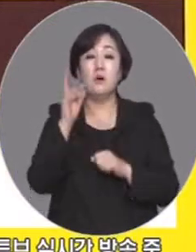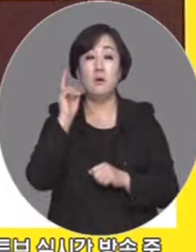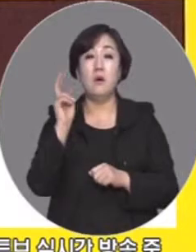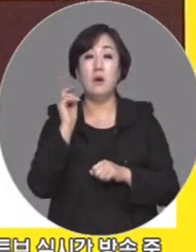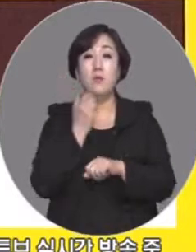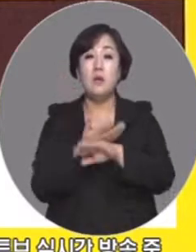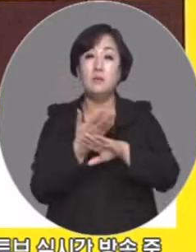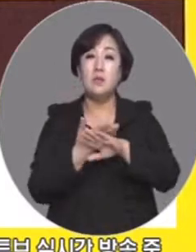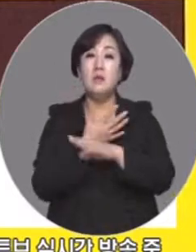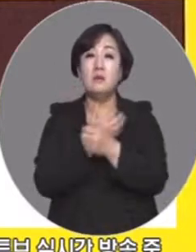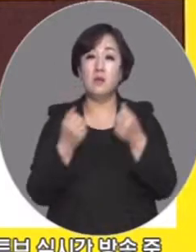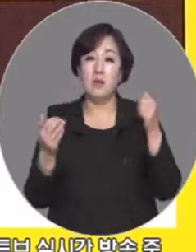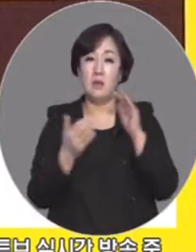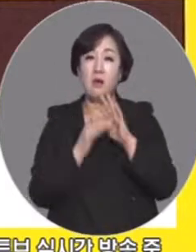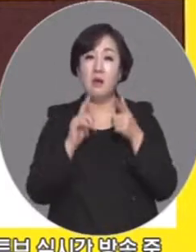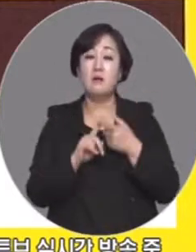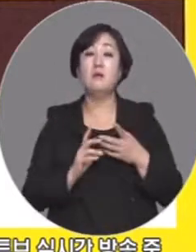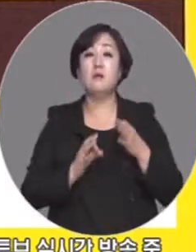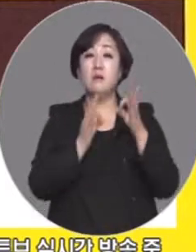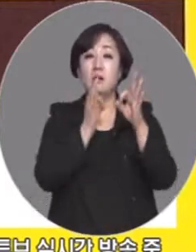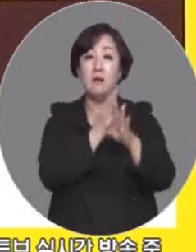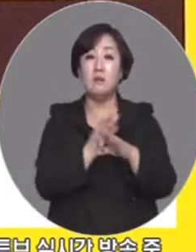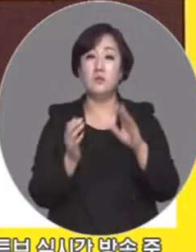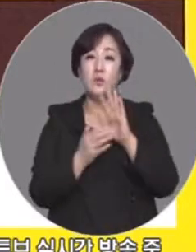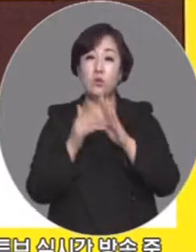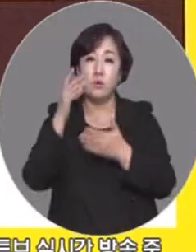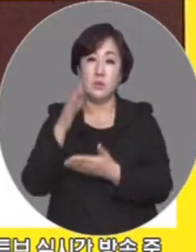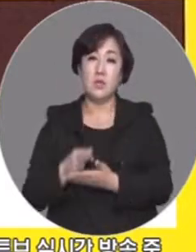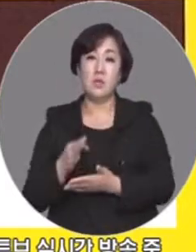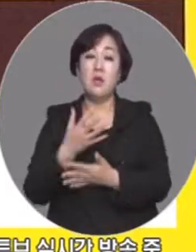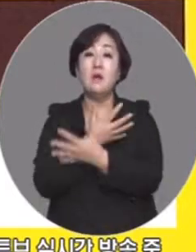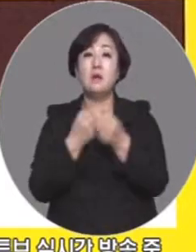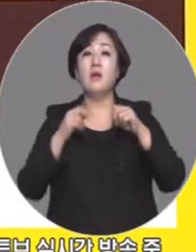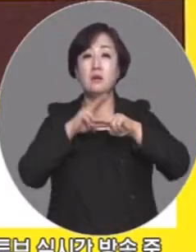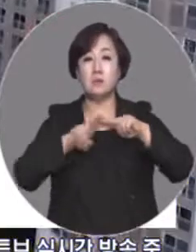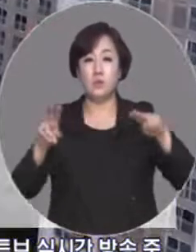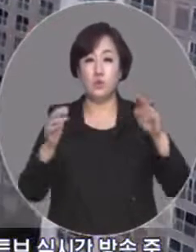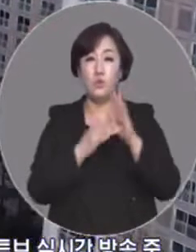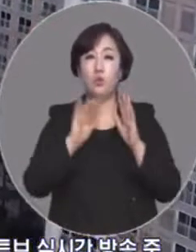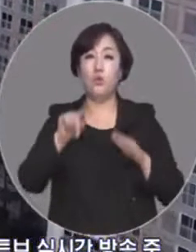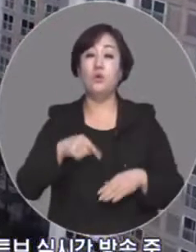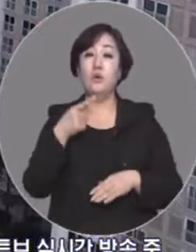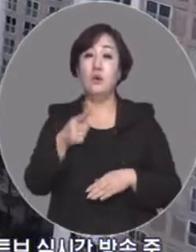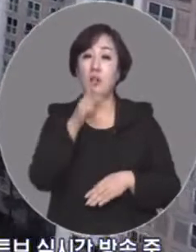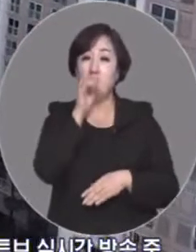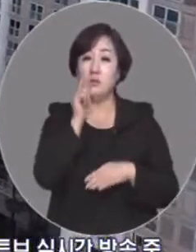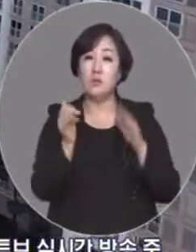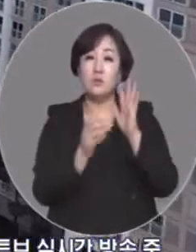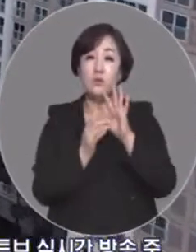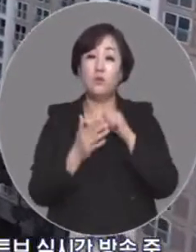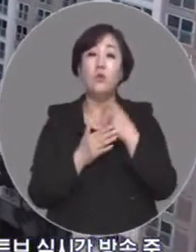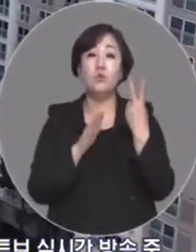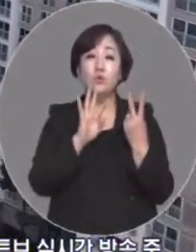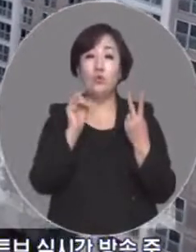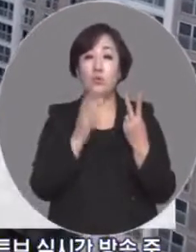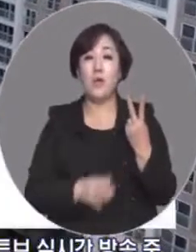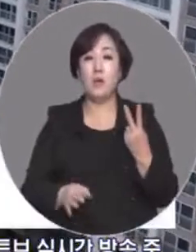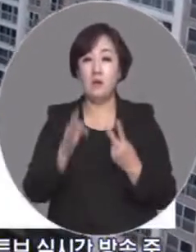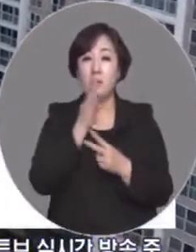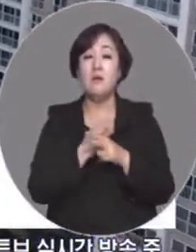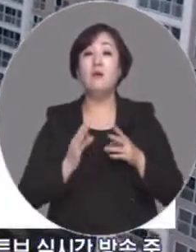그런 물건들이 좀 있거든요. 이제 싸게 팔아가지고 계약을 파기하고. 계약금의 두 배를